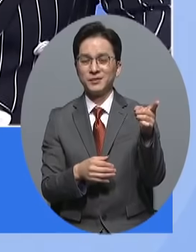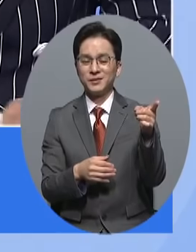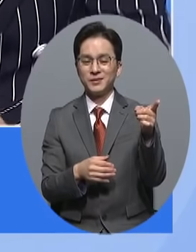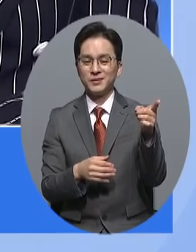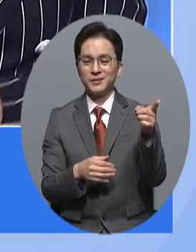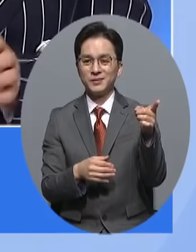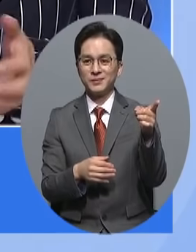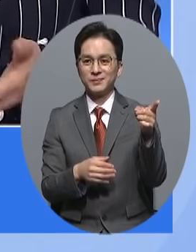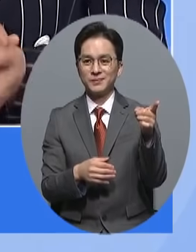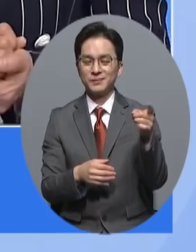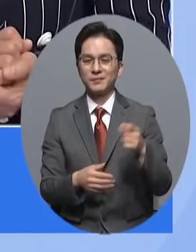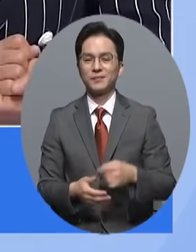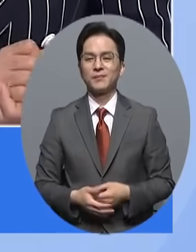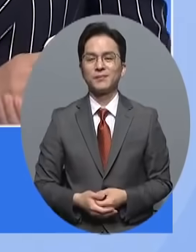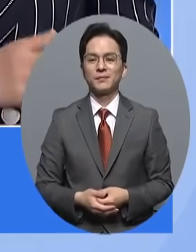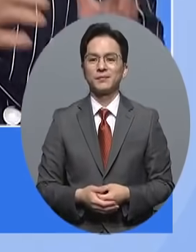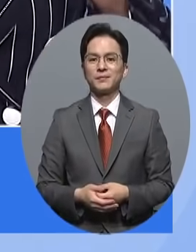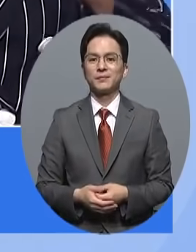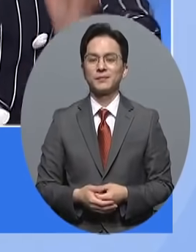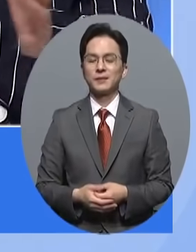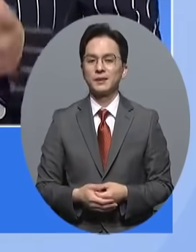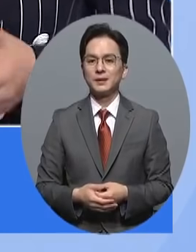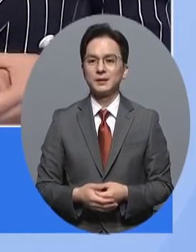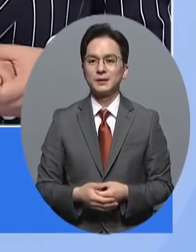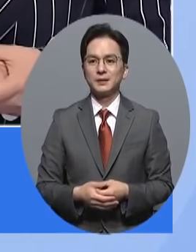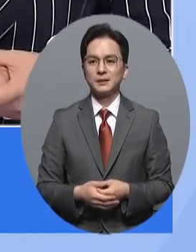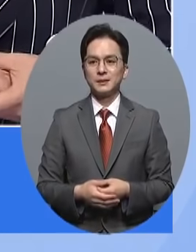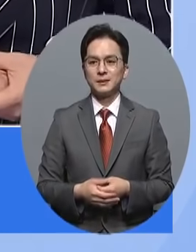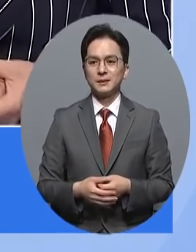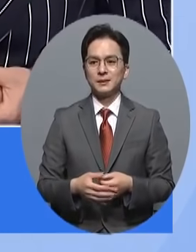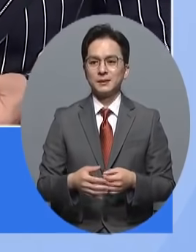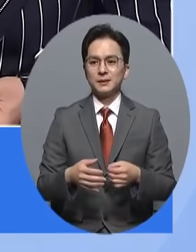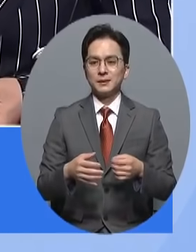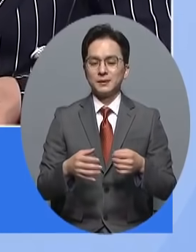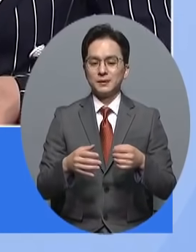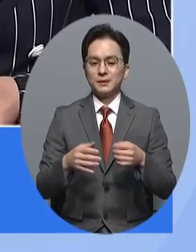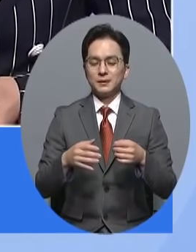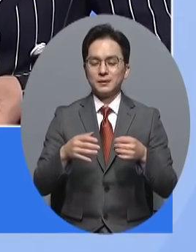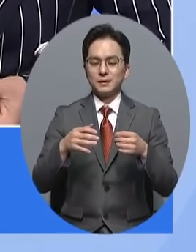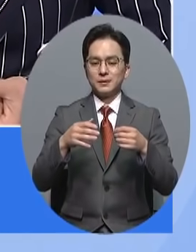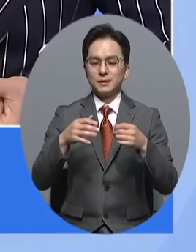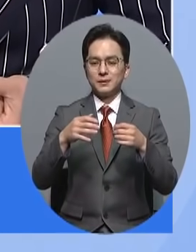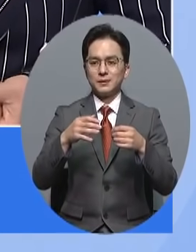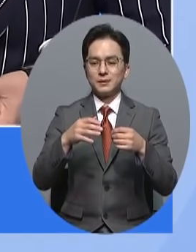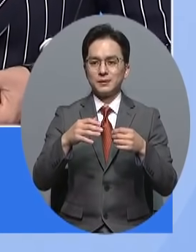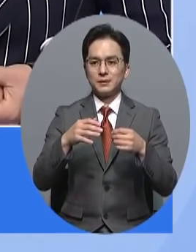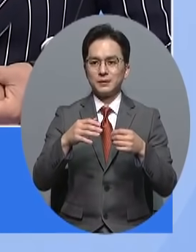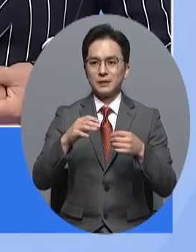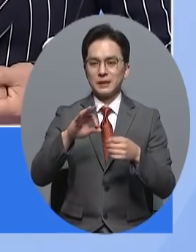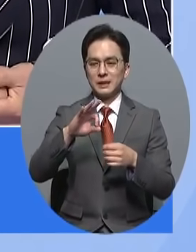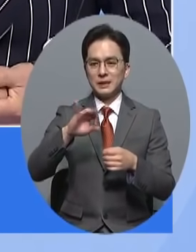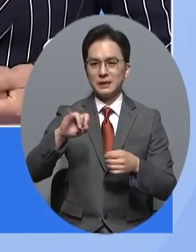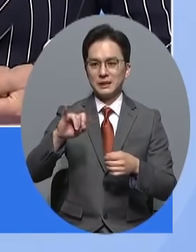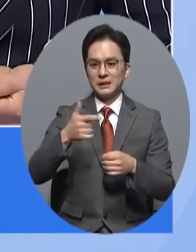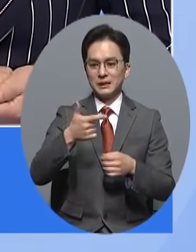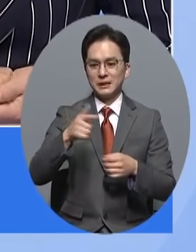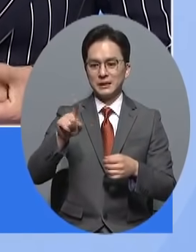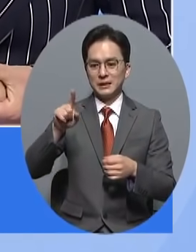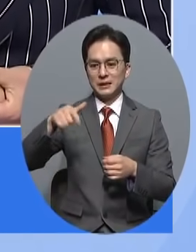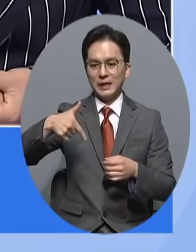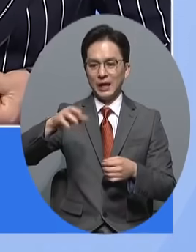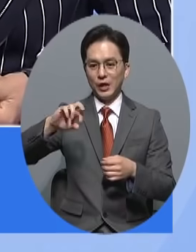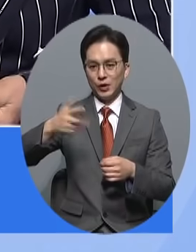어쨌든 야당만큼 부각하지 못하더라도 최소한 실체적 진실에 접근하자는 말로 어쨌든 이재명 후보를 공략하려는 이 전략의